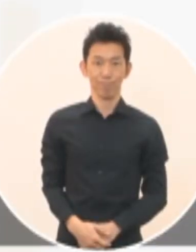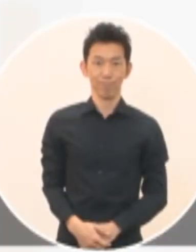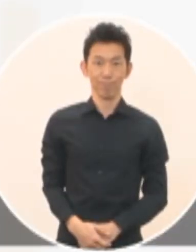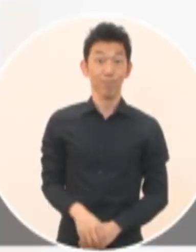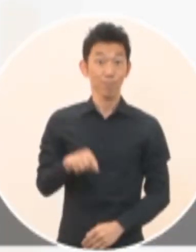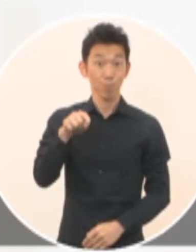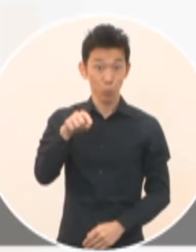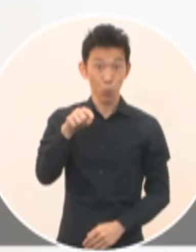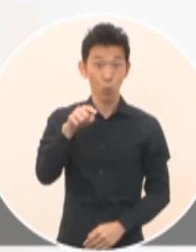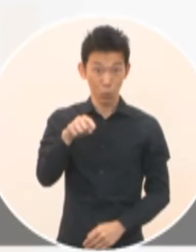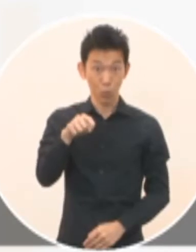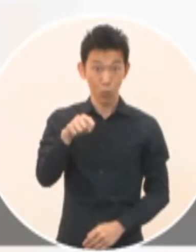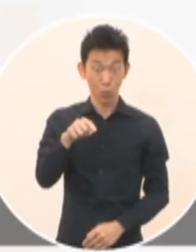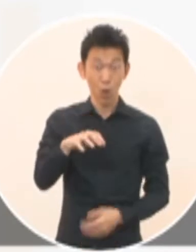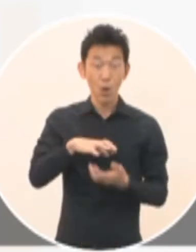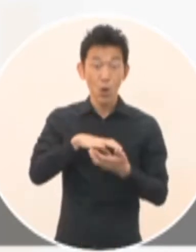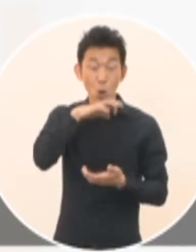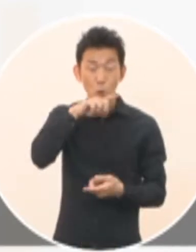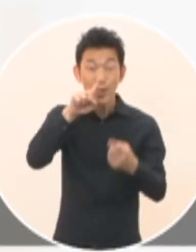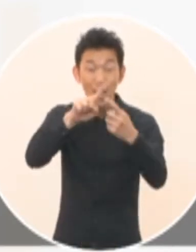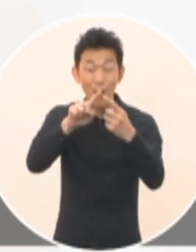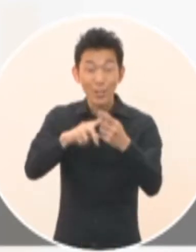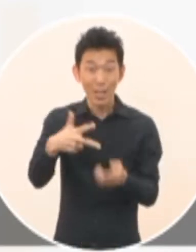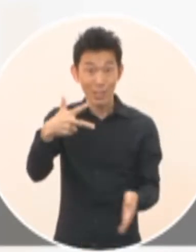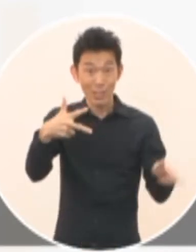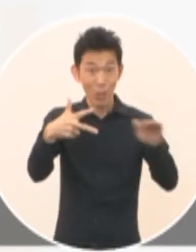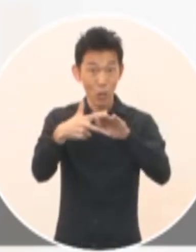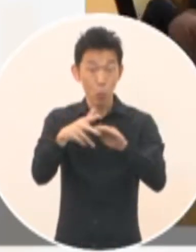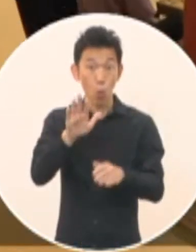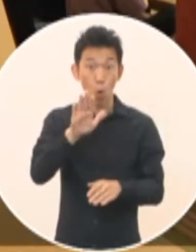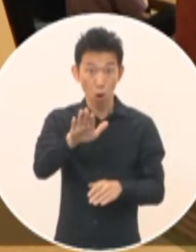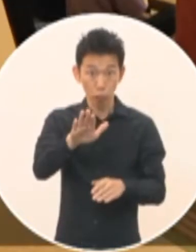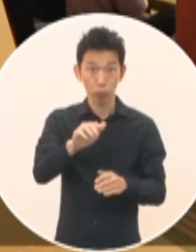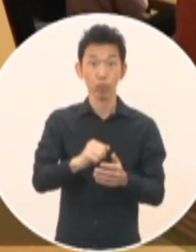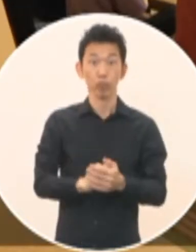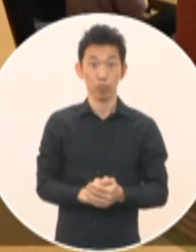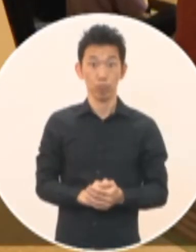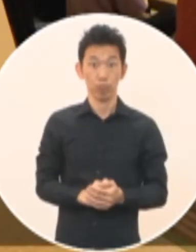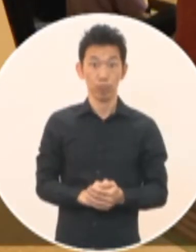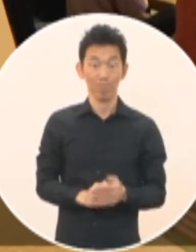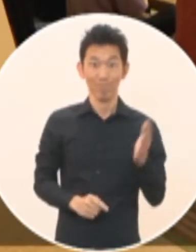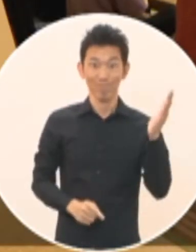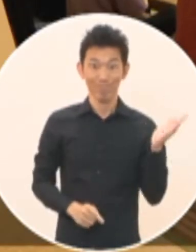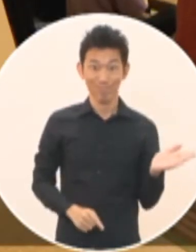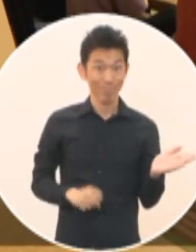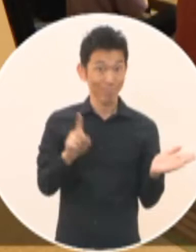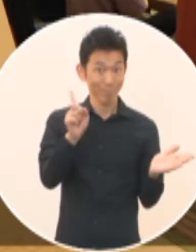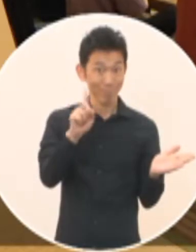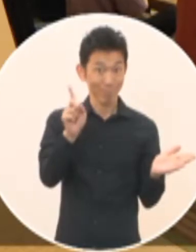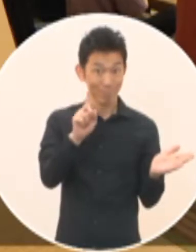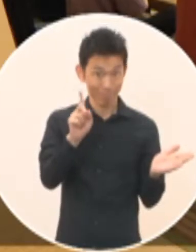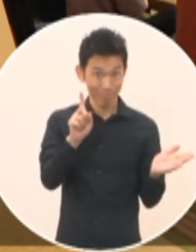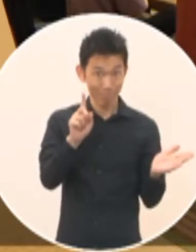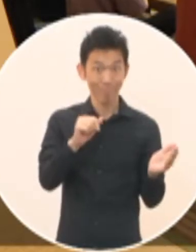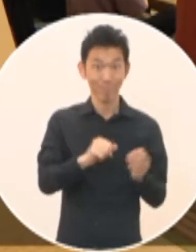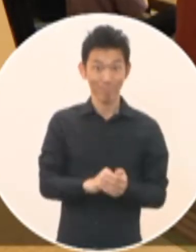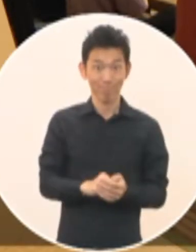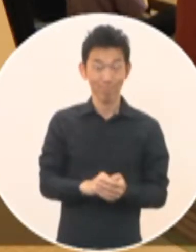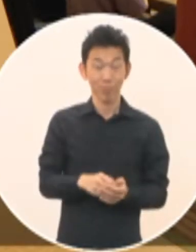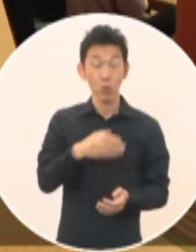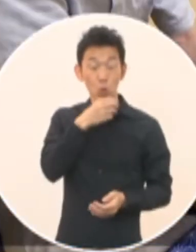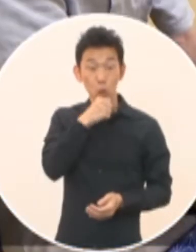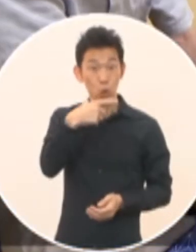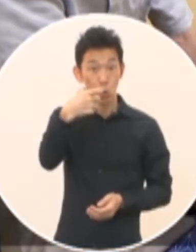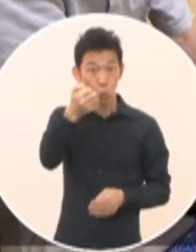アサケプラザには高齢者向けの施設もあるんです。こちらは午後4時まで、